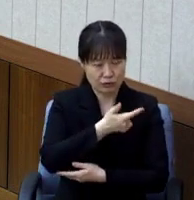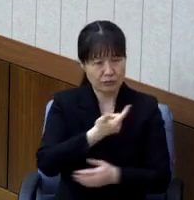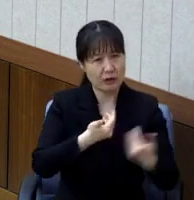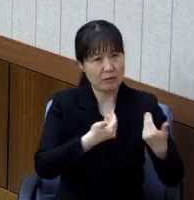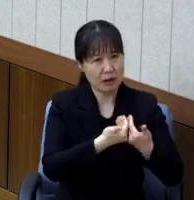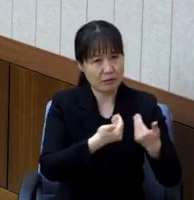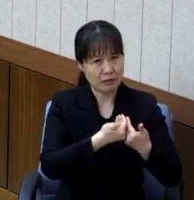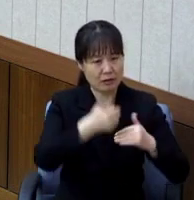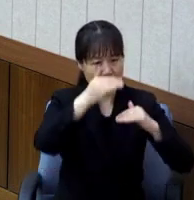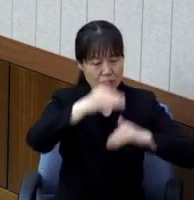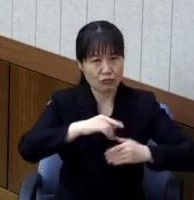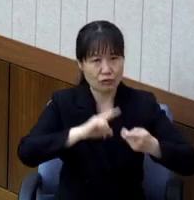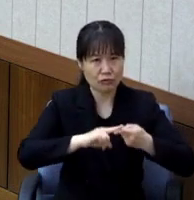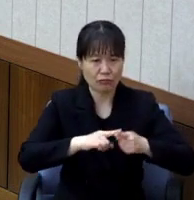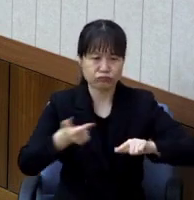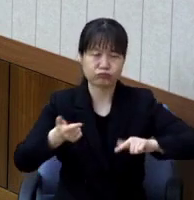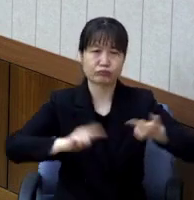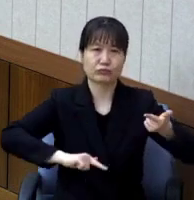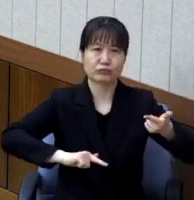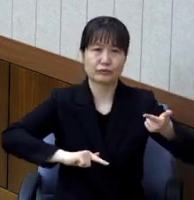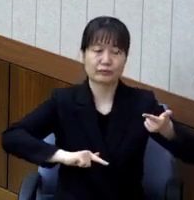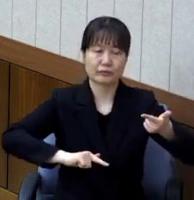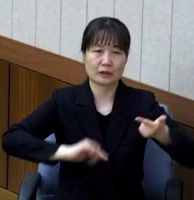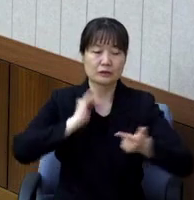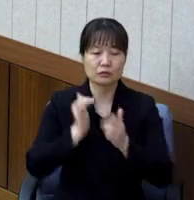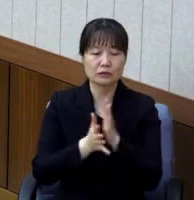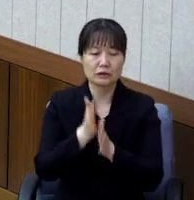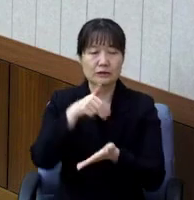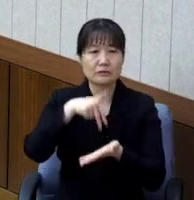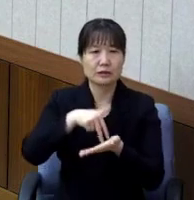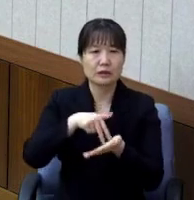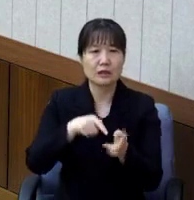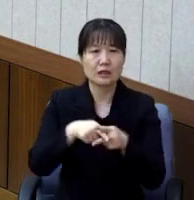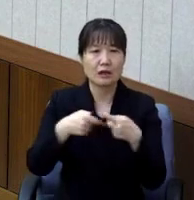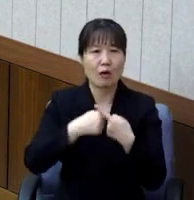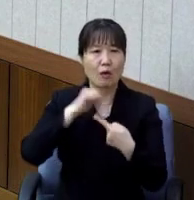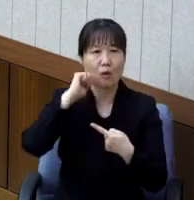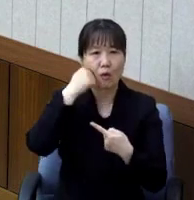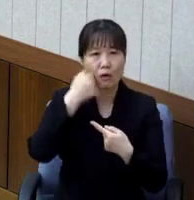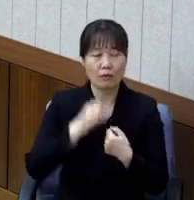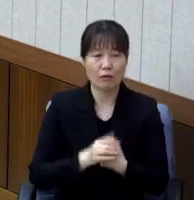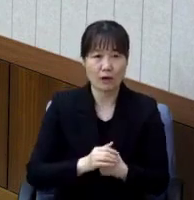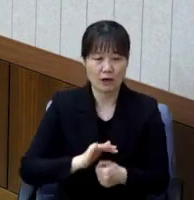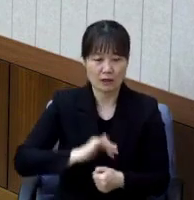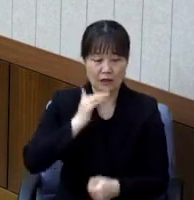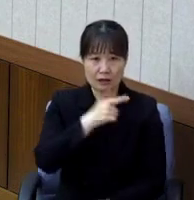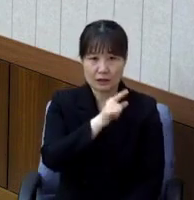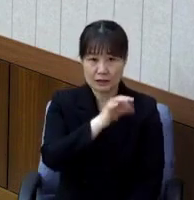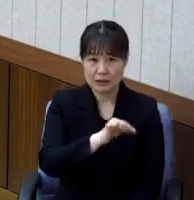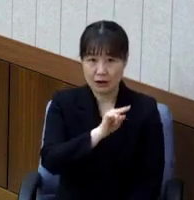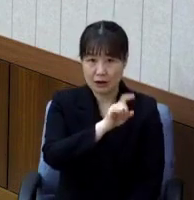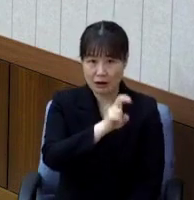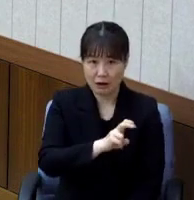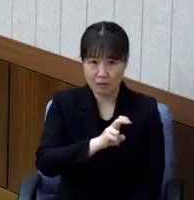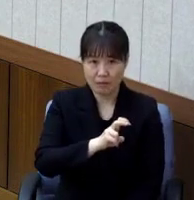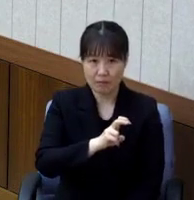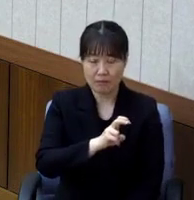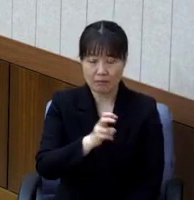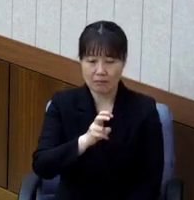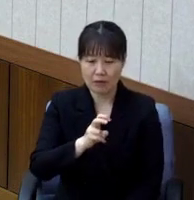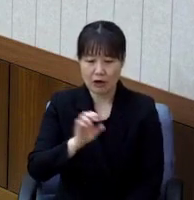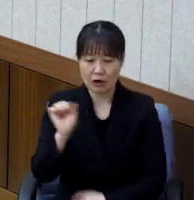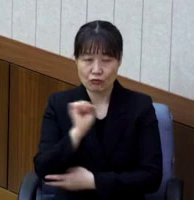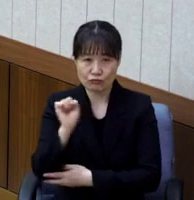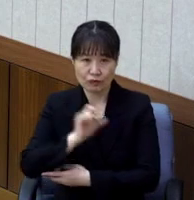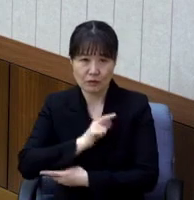집행부의 입장을 의정부 시민들은 납득할 수가 없습니다 의정부시 장암동 도봉 운정 면허 현장이 이전될 때